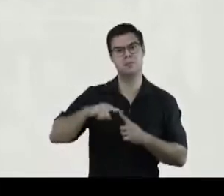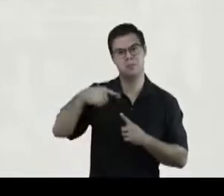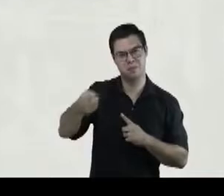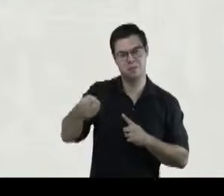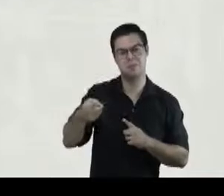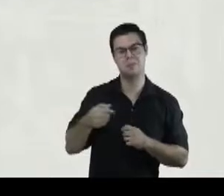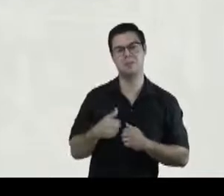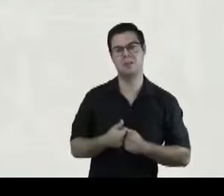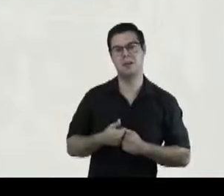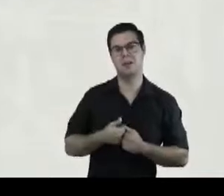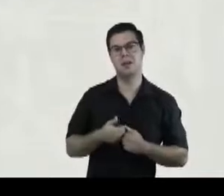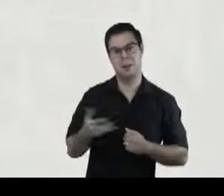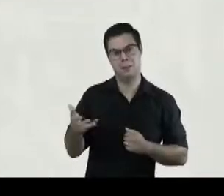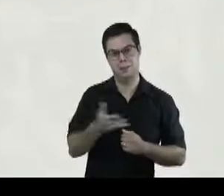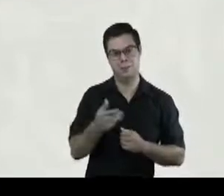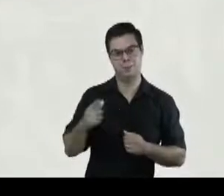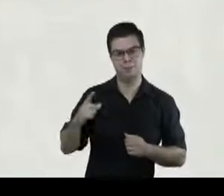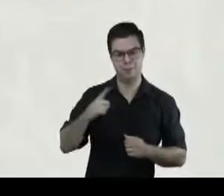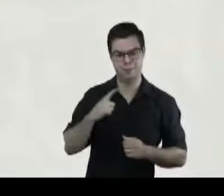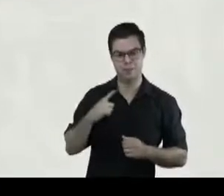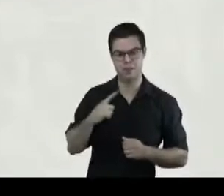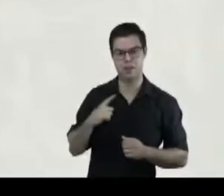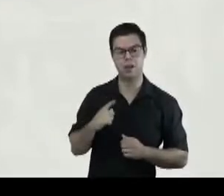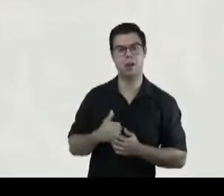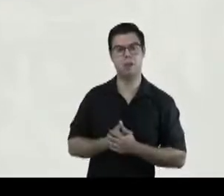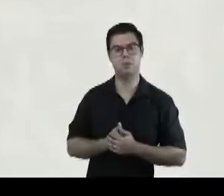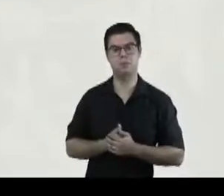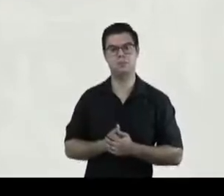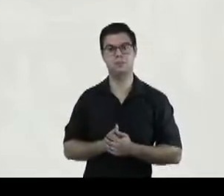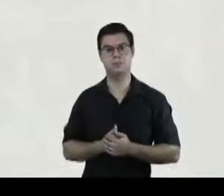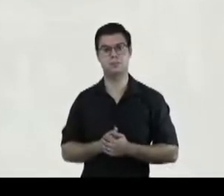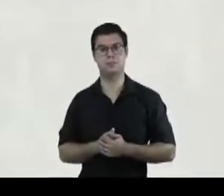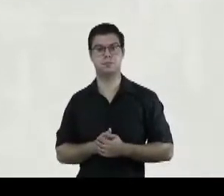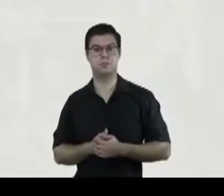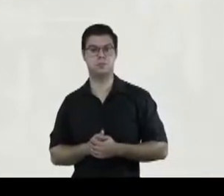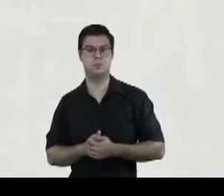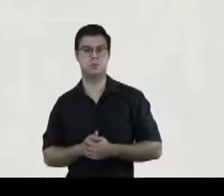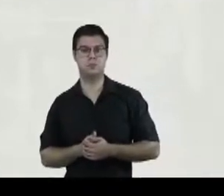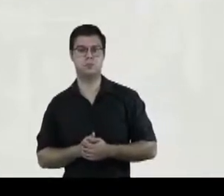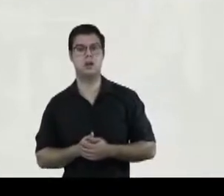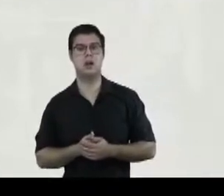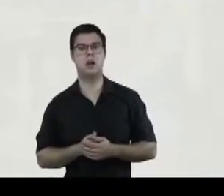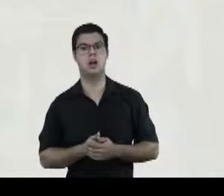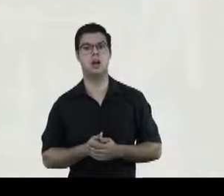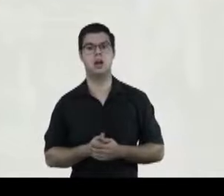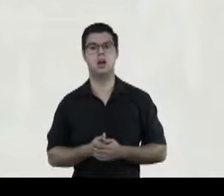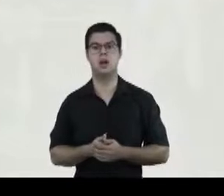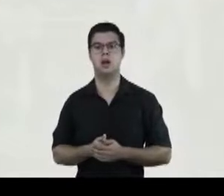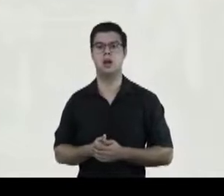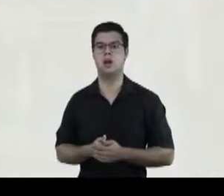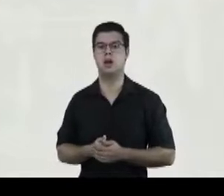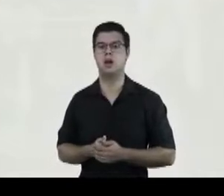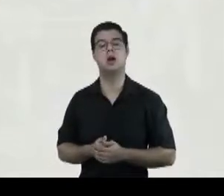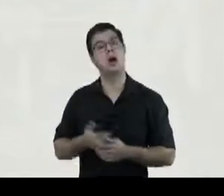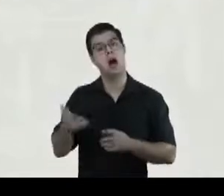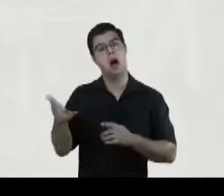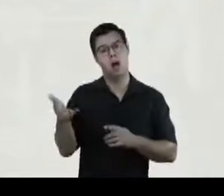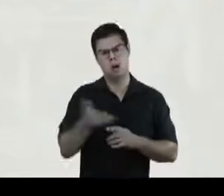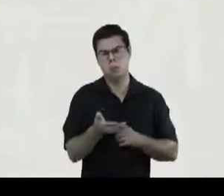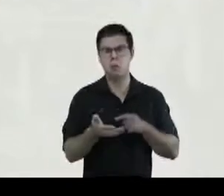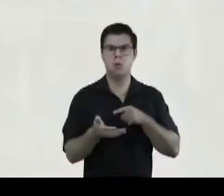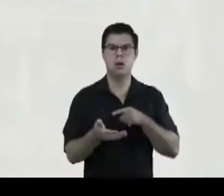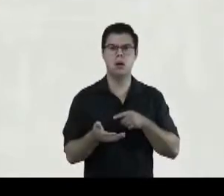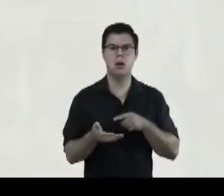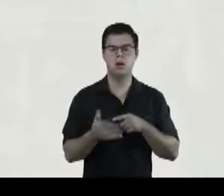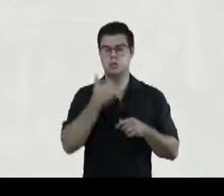USTC a fait beaucoup plus vite, a aussi extrait des notices de catalogue, donc il y a des notices qui sont un peu moins contrôlées, un peu